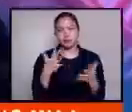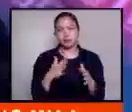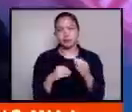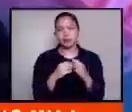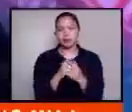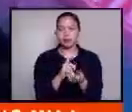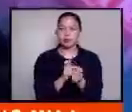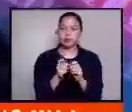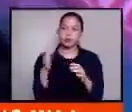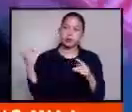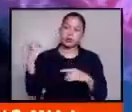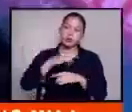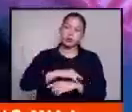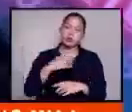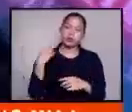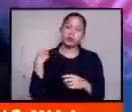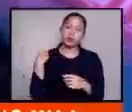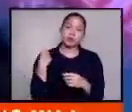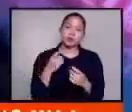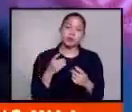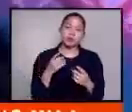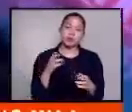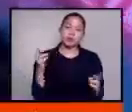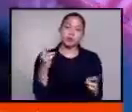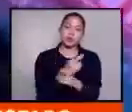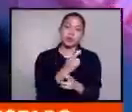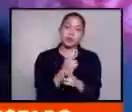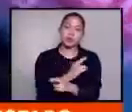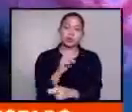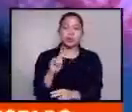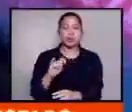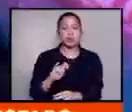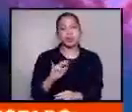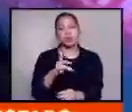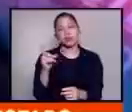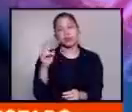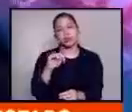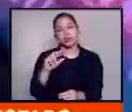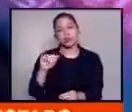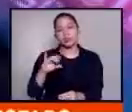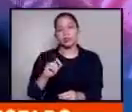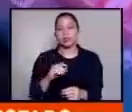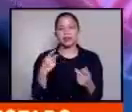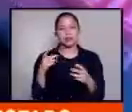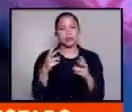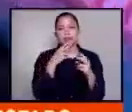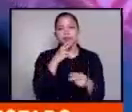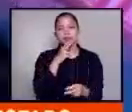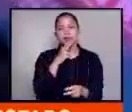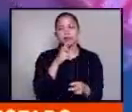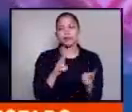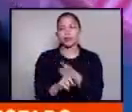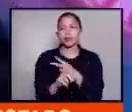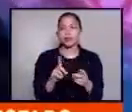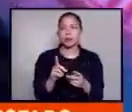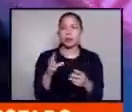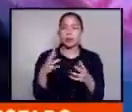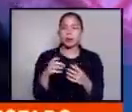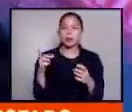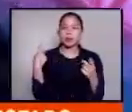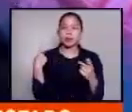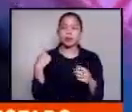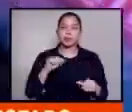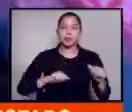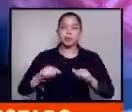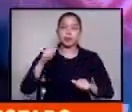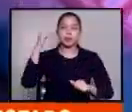Pinagbawal muna ng airport officials ang pamamasada ng mga regular na taxi sa NAIA. Isa na naman kasing dayuan ang nabiktima ng mga driver na nangongontrata.